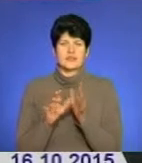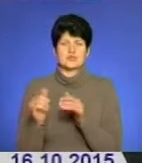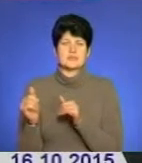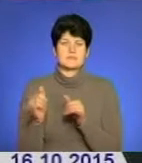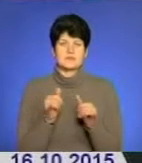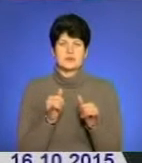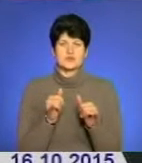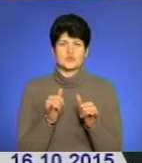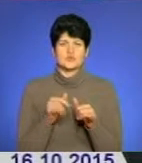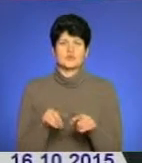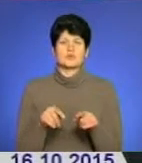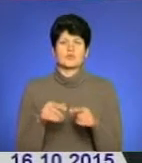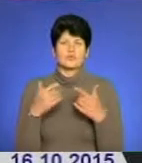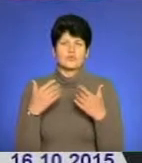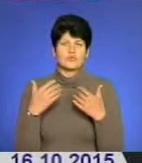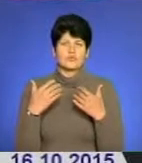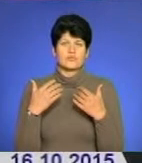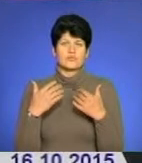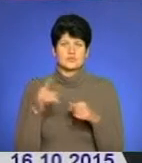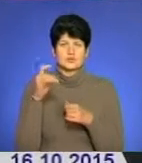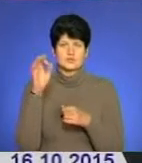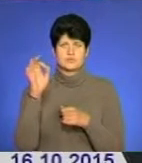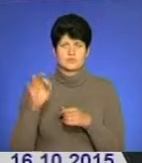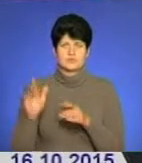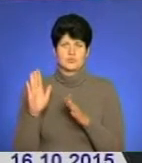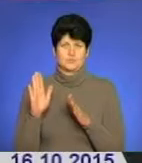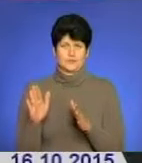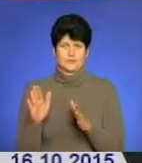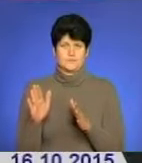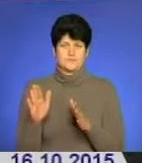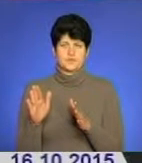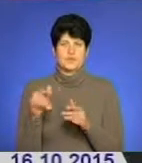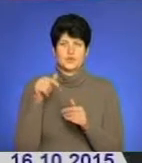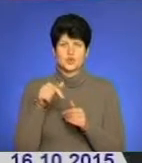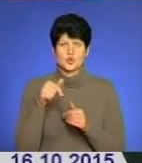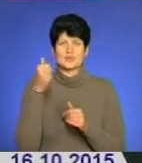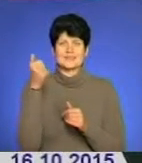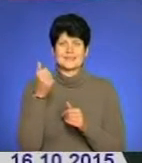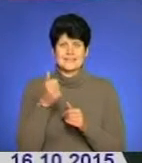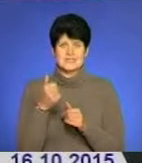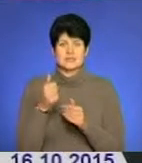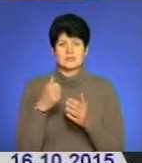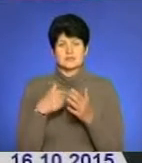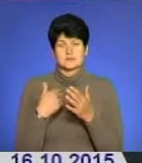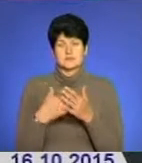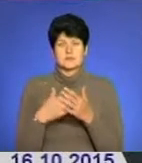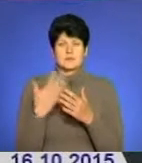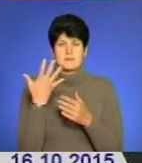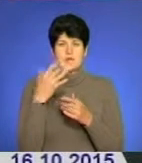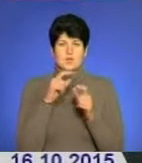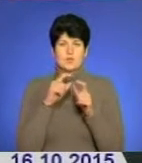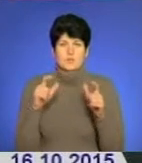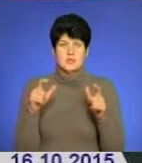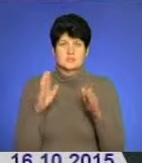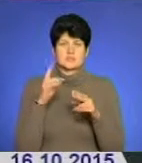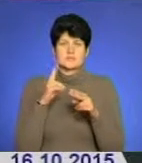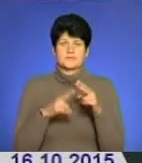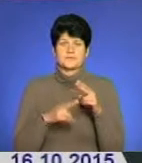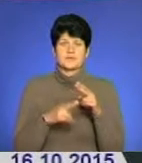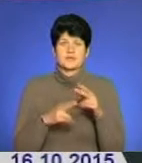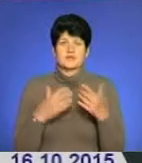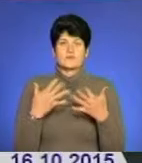енергозабезпеченню теж вже 100% будуть. Так що ми цього тижня десь в межах 5 об'єктів повинні завершити. Ну,